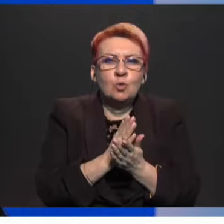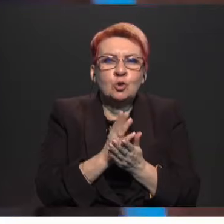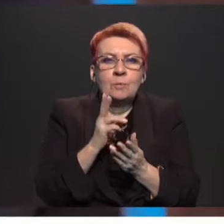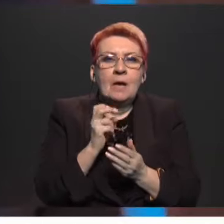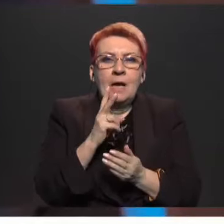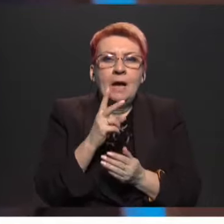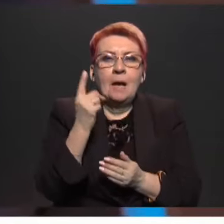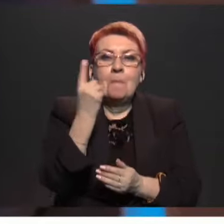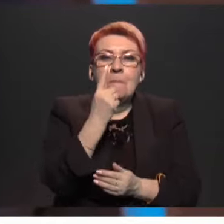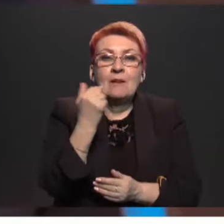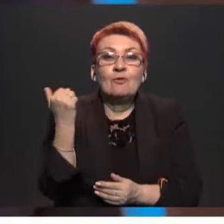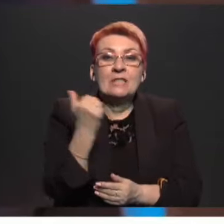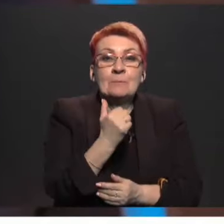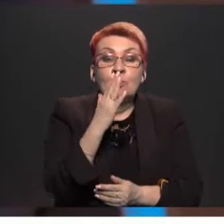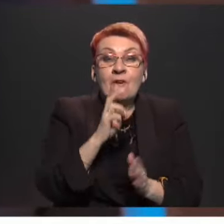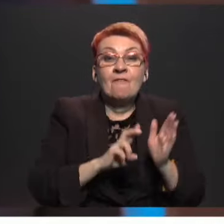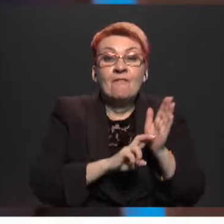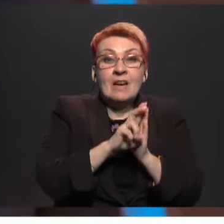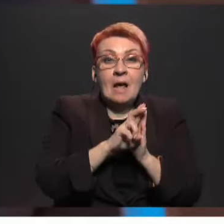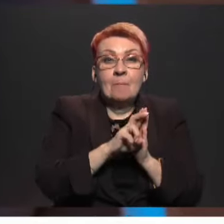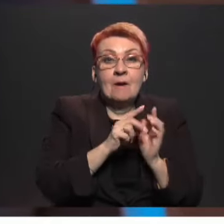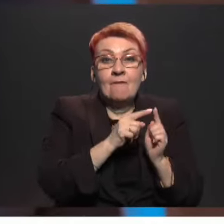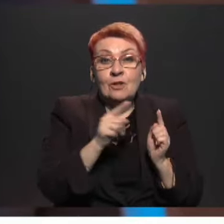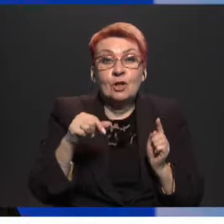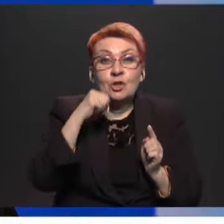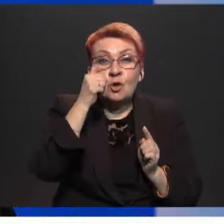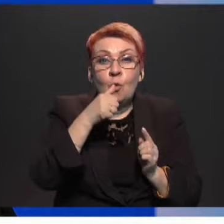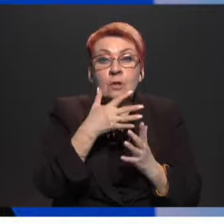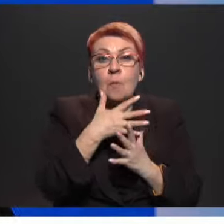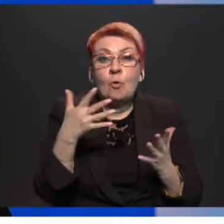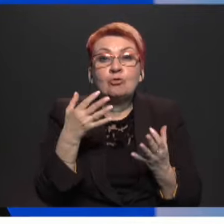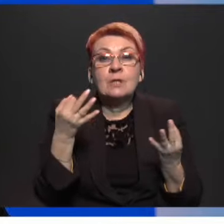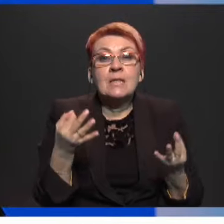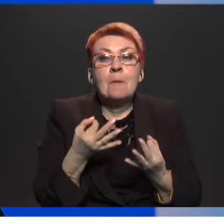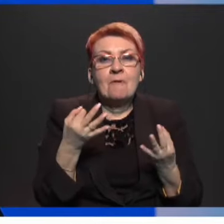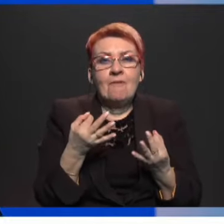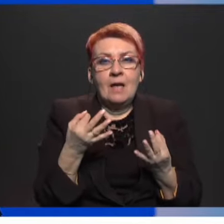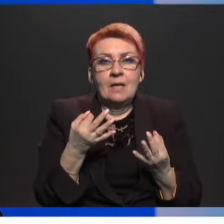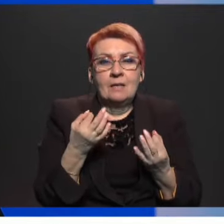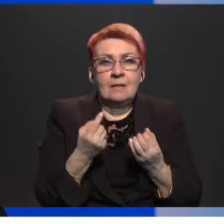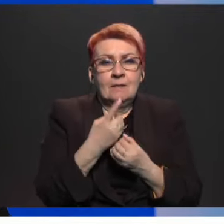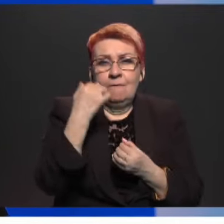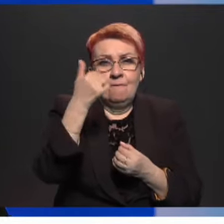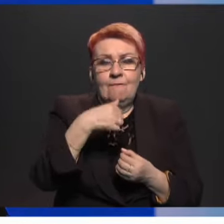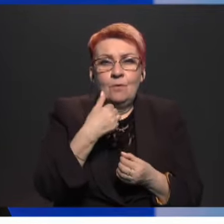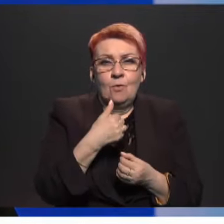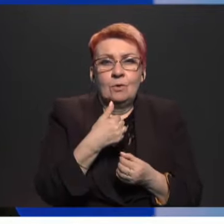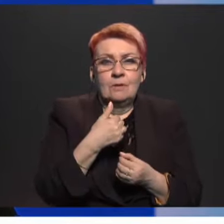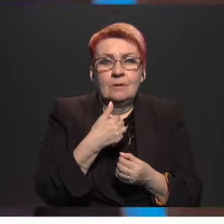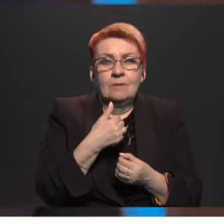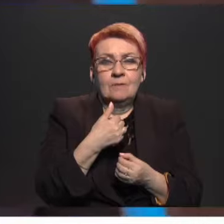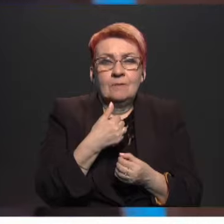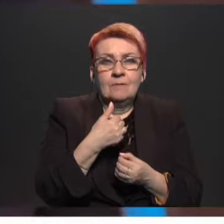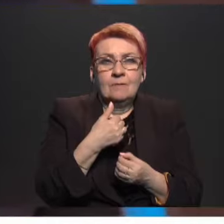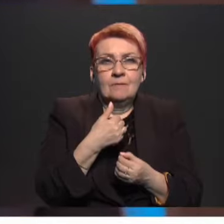в первую седмицу в храмах, ее в течение года никогда не бывает больше. Это совершенно особенное время во всех храмах.